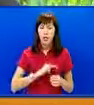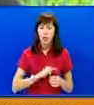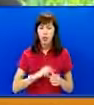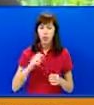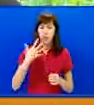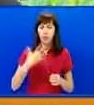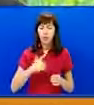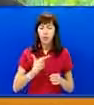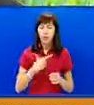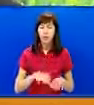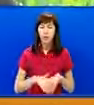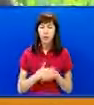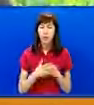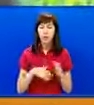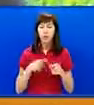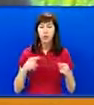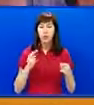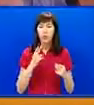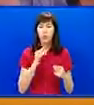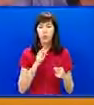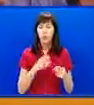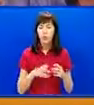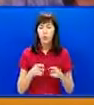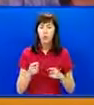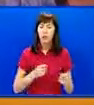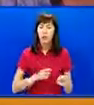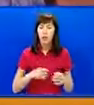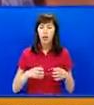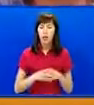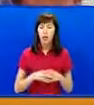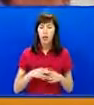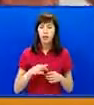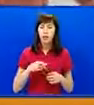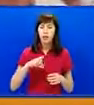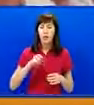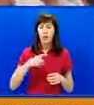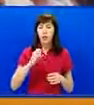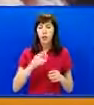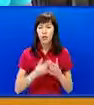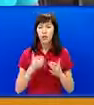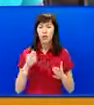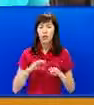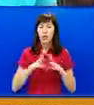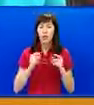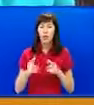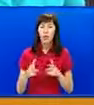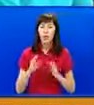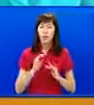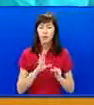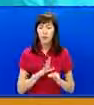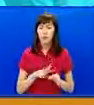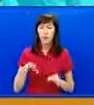105 гектарах посажен новый сорт кукурузы. По словам руководителя кооператива Ельгунда Альмаханова, раньше объем урожая составлял